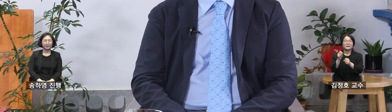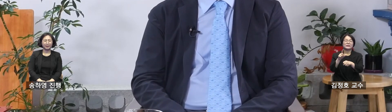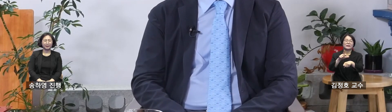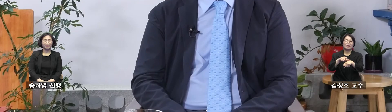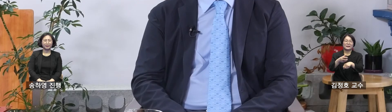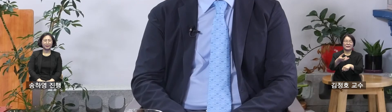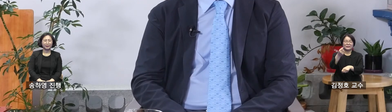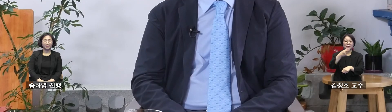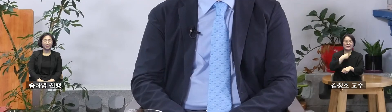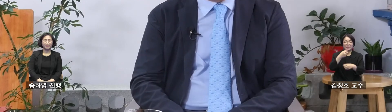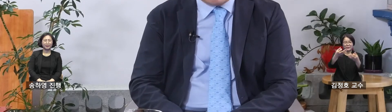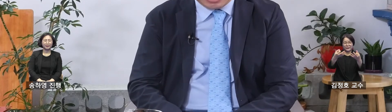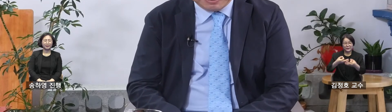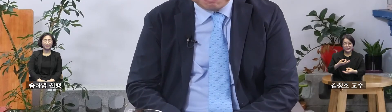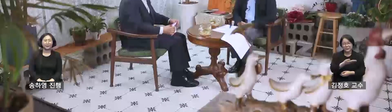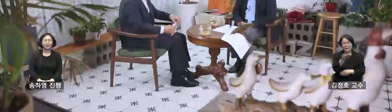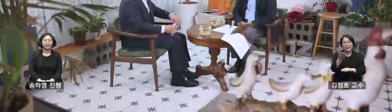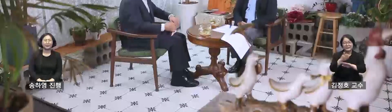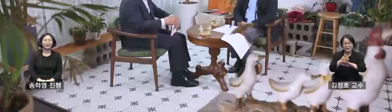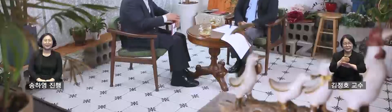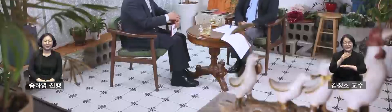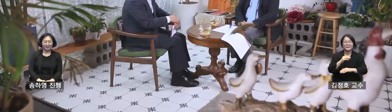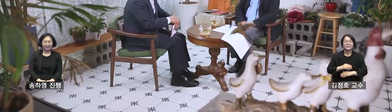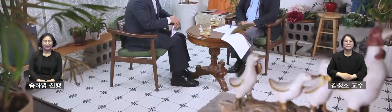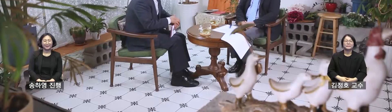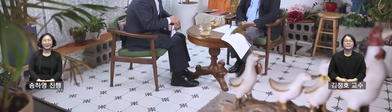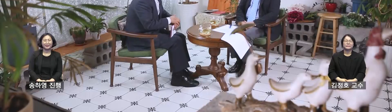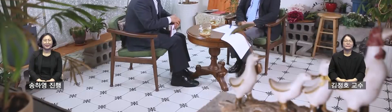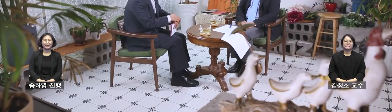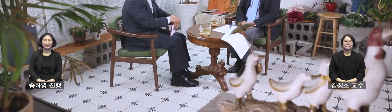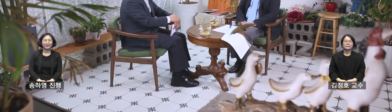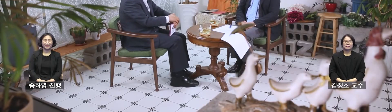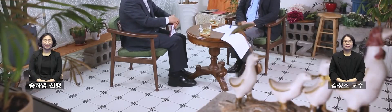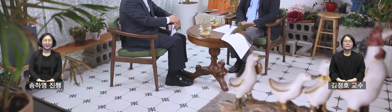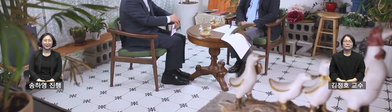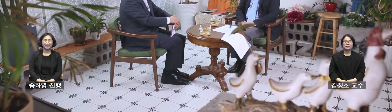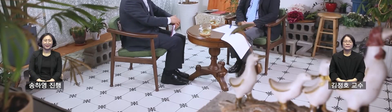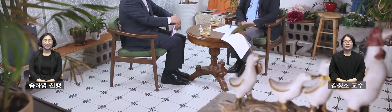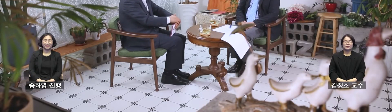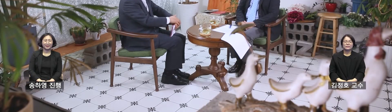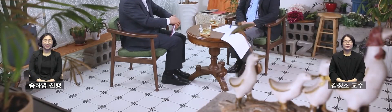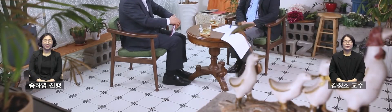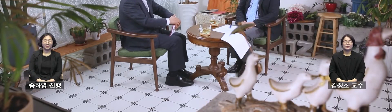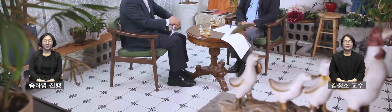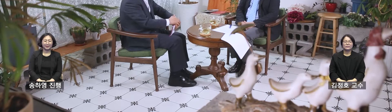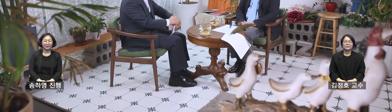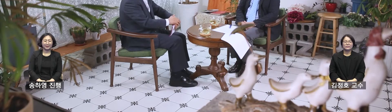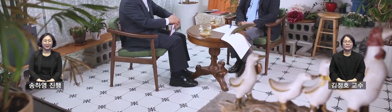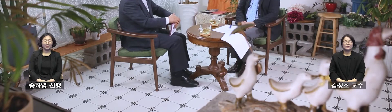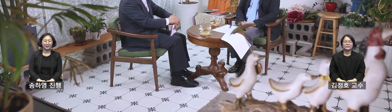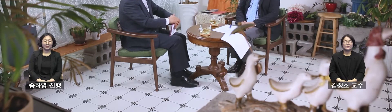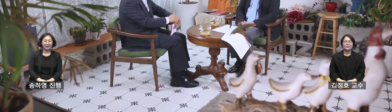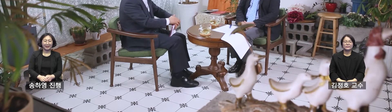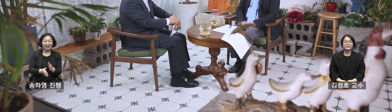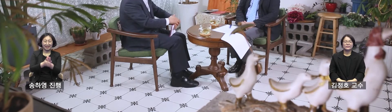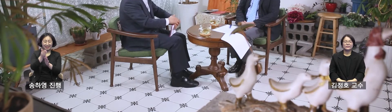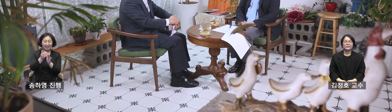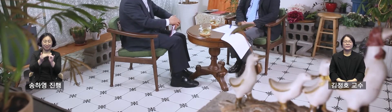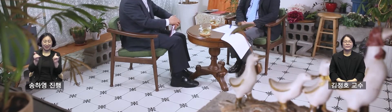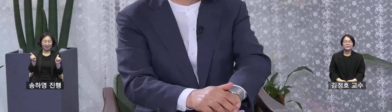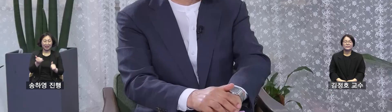바람입니다. 시청해 주셔서 감사합니다. 네, 아마 시청하신 우리 시민